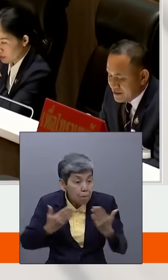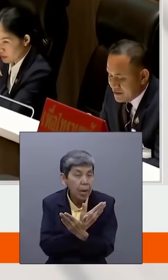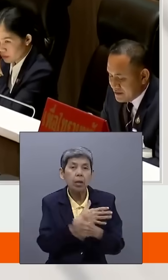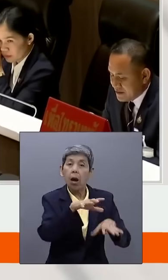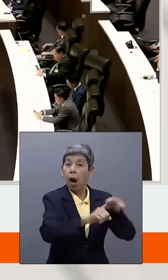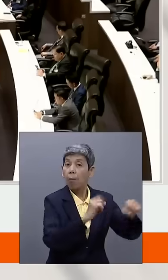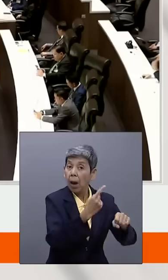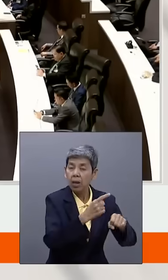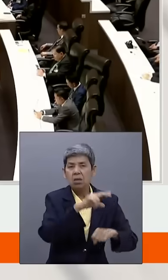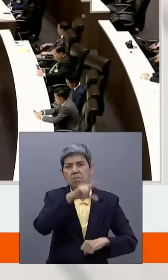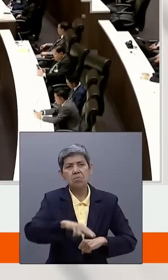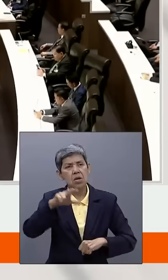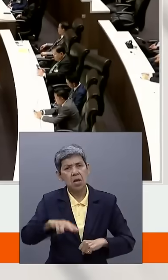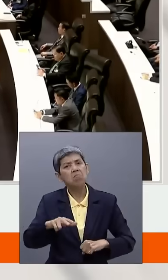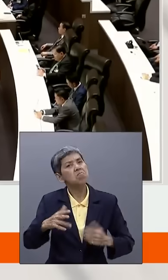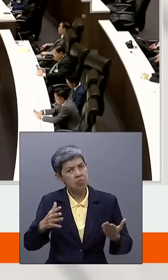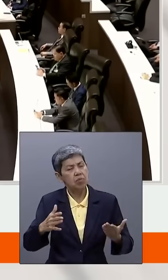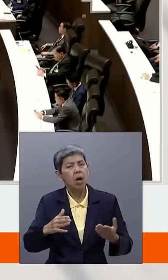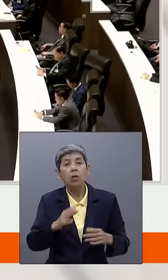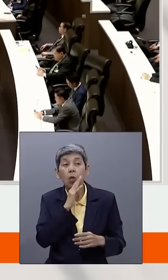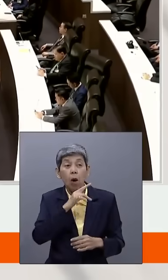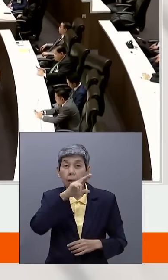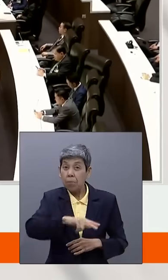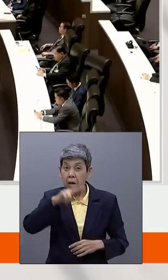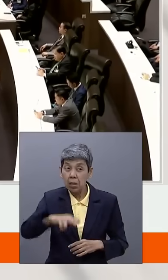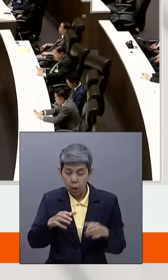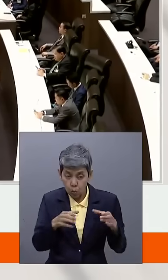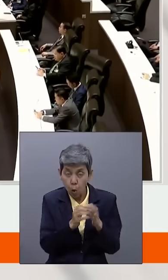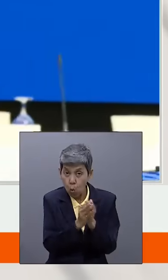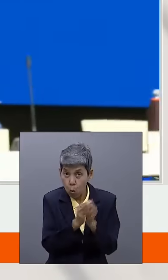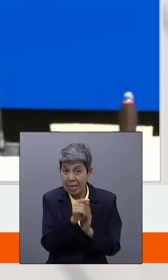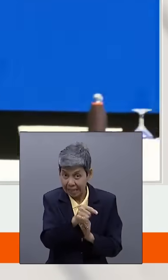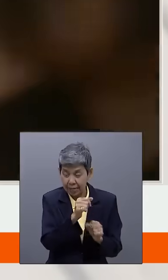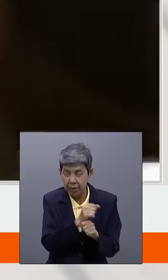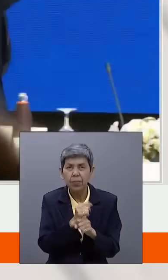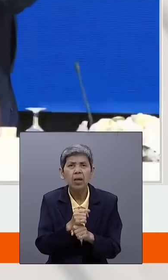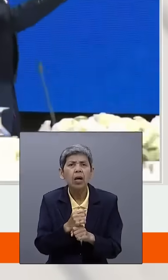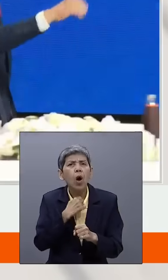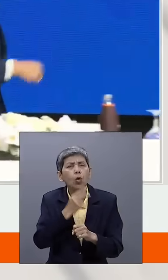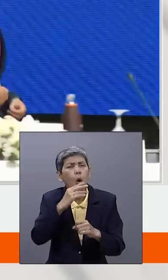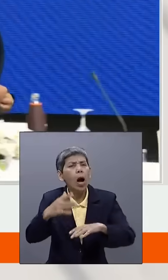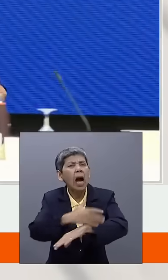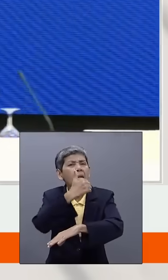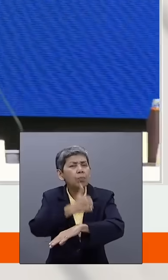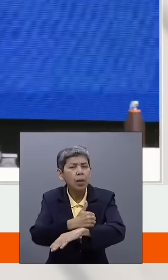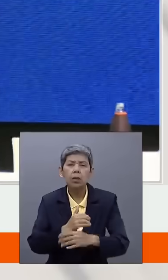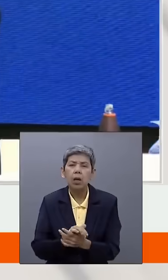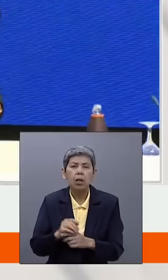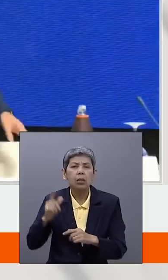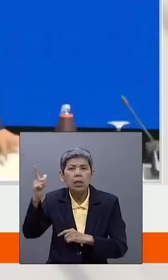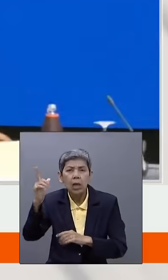บาลน่าขาดพรรคเพื่อไทยไม่ได้เมื่อขาดพรรคเพื่อไทยไม่ได้เนี่ยกระบวนการทางการเมืองมันก็ลากคุณทักษิณเข้าม